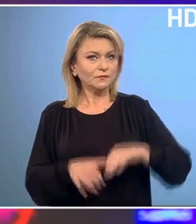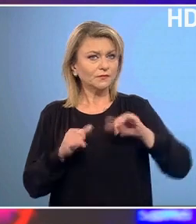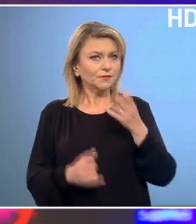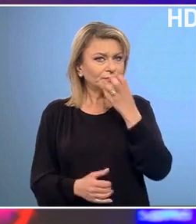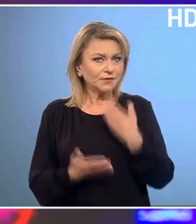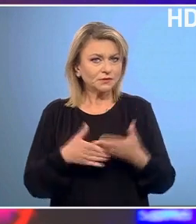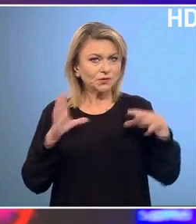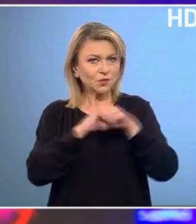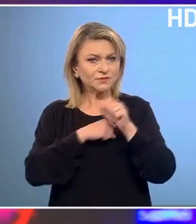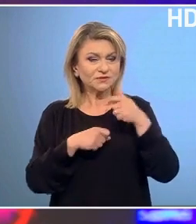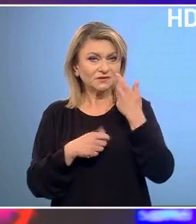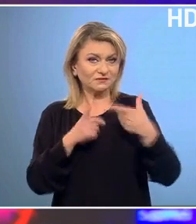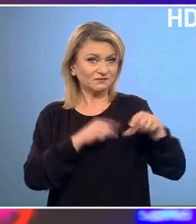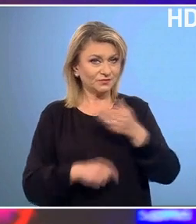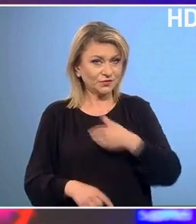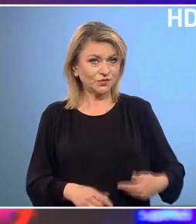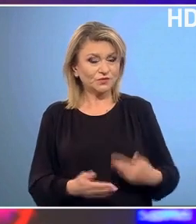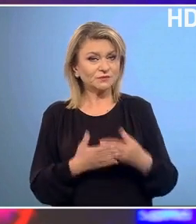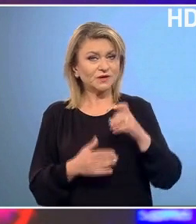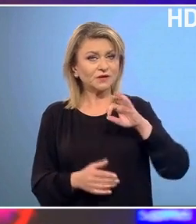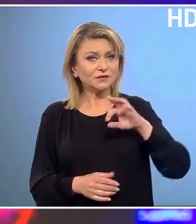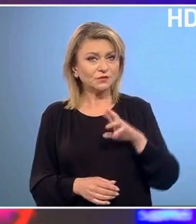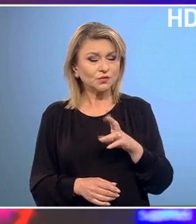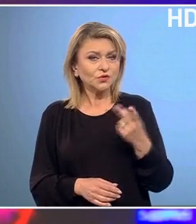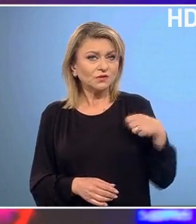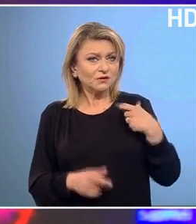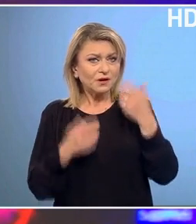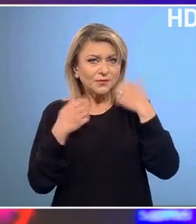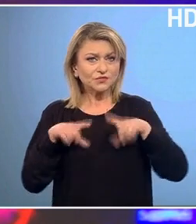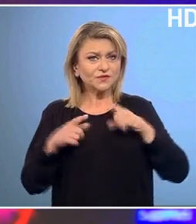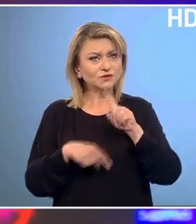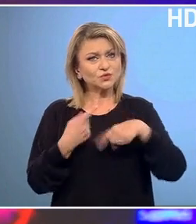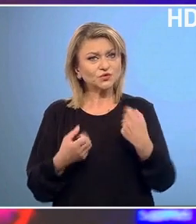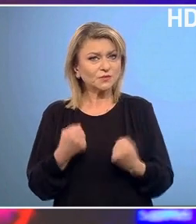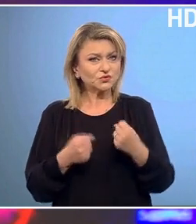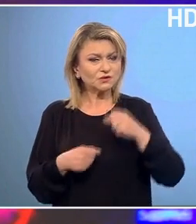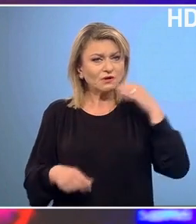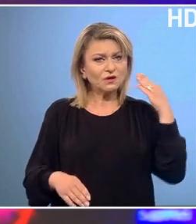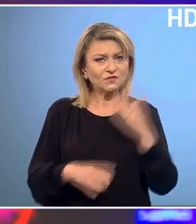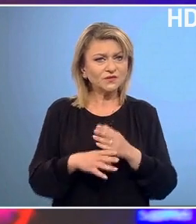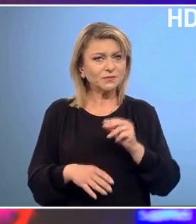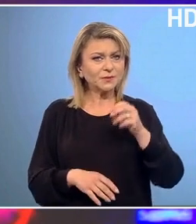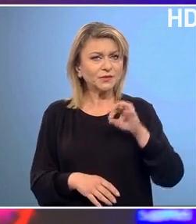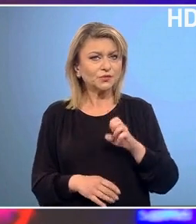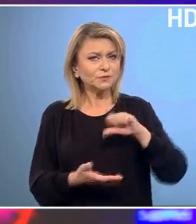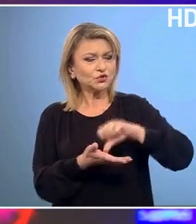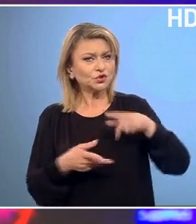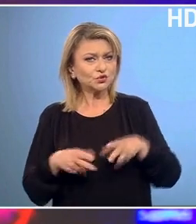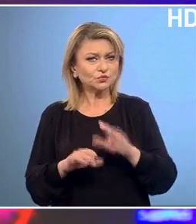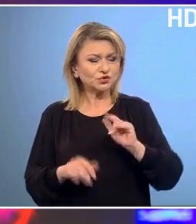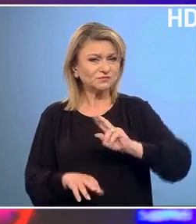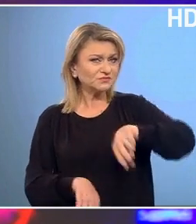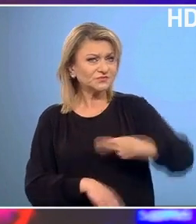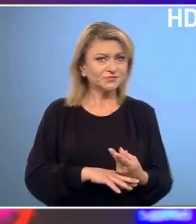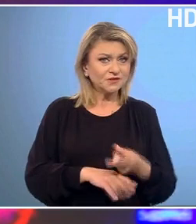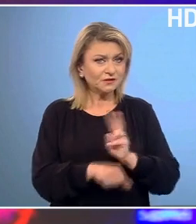Tragedie în această noapte la ieșire din capitală spre Bragadiru. Doi tineri și-au pierdut viața după ce mașina în care se aflau a lovit parapetul de pe mijlocul drumului și s-a